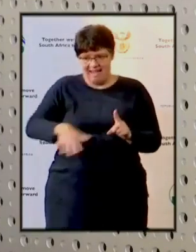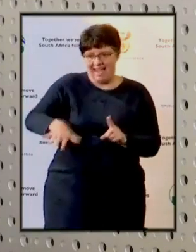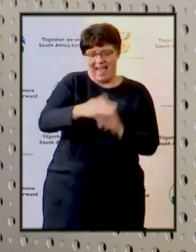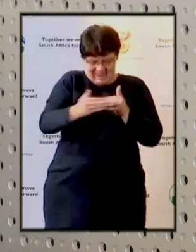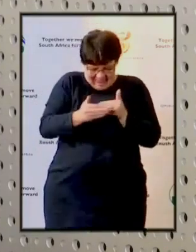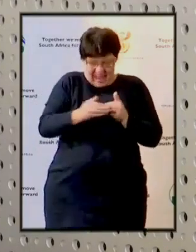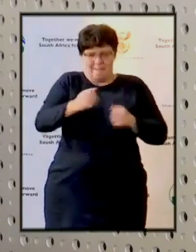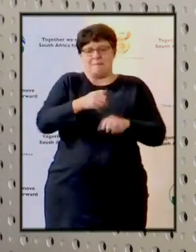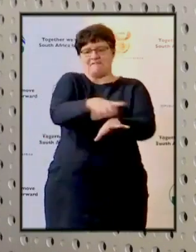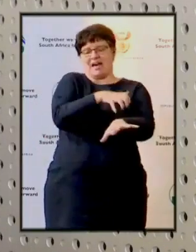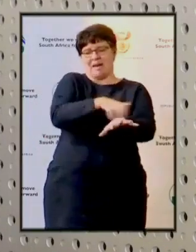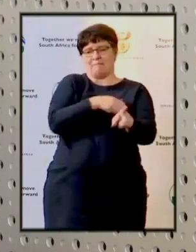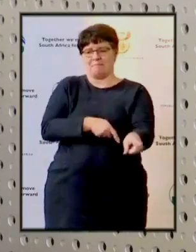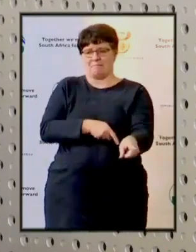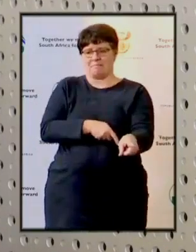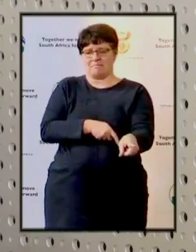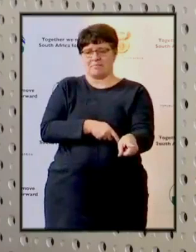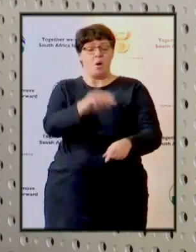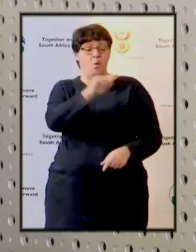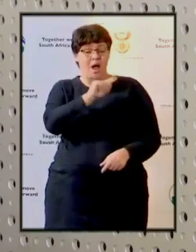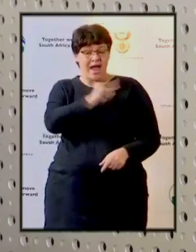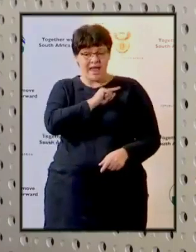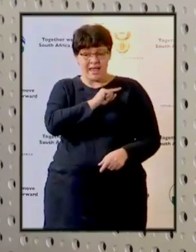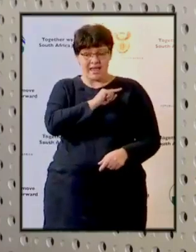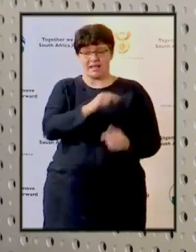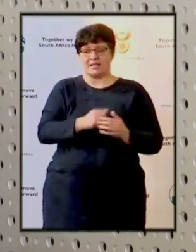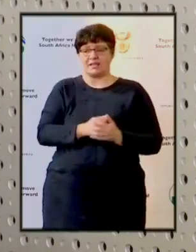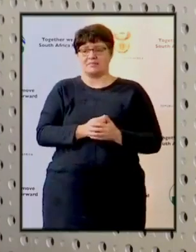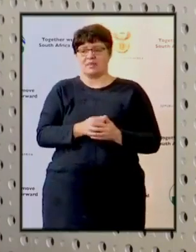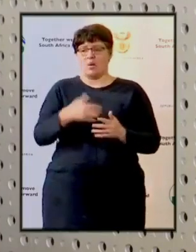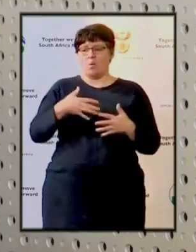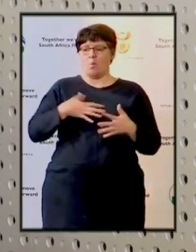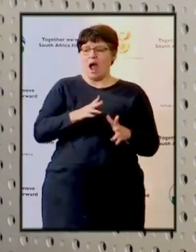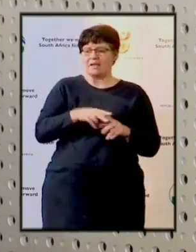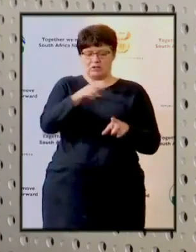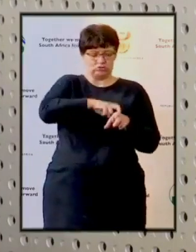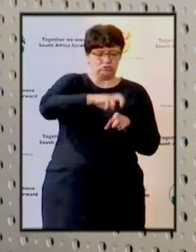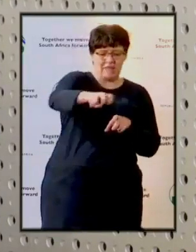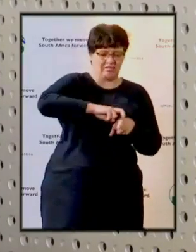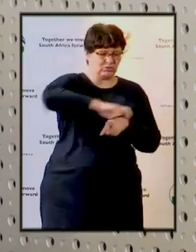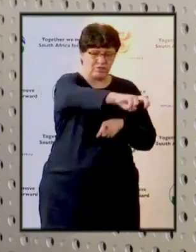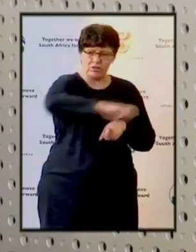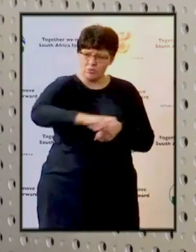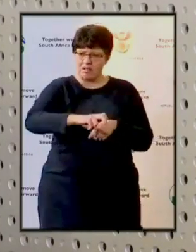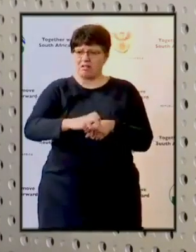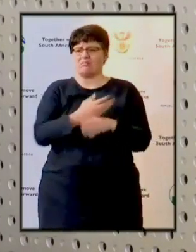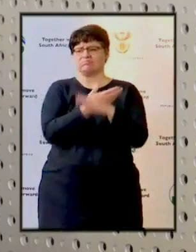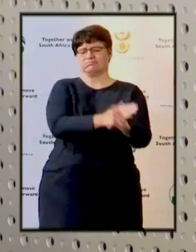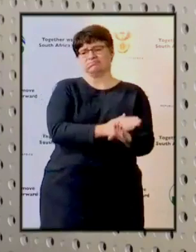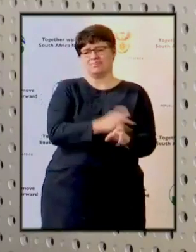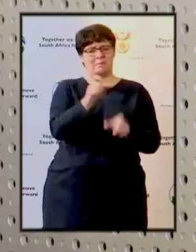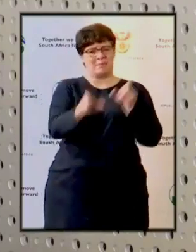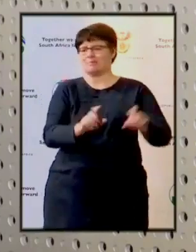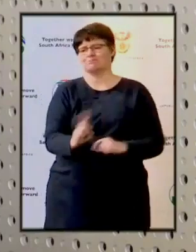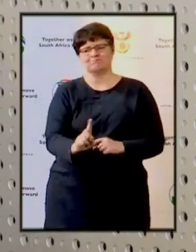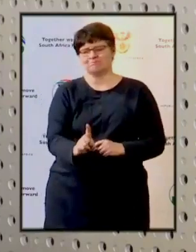kwamaplazi ukuze kungabi khona ukunyakaza okuningi kwabantu babe uvanzi. Siyazi